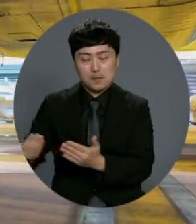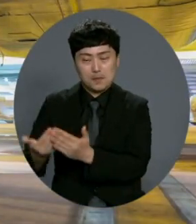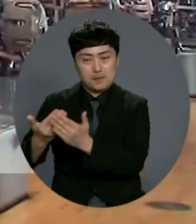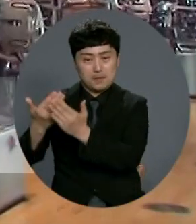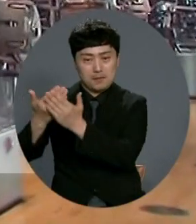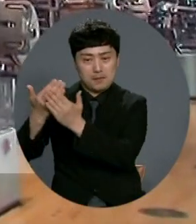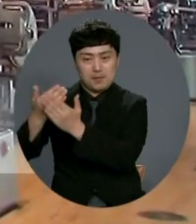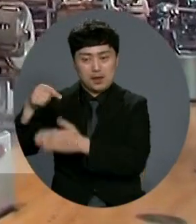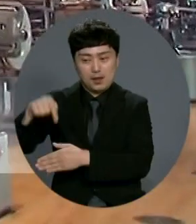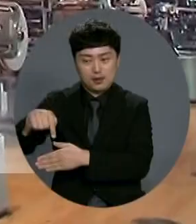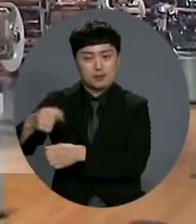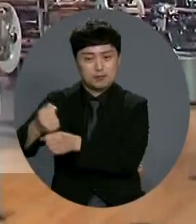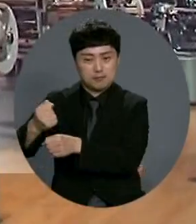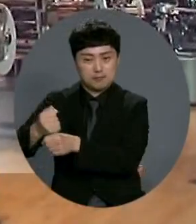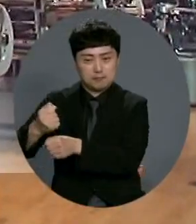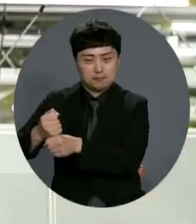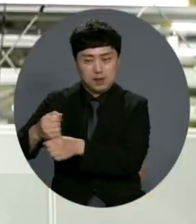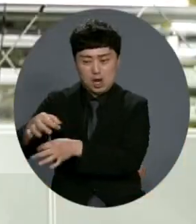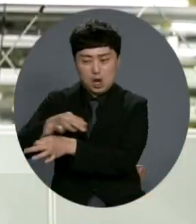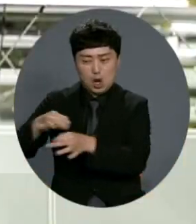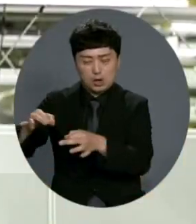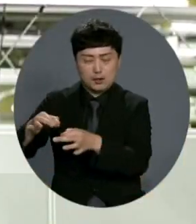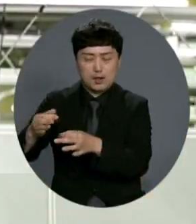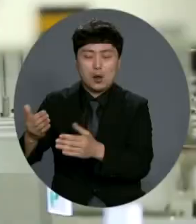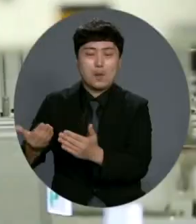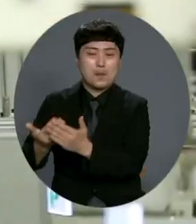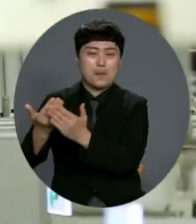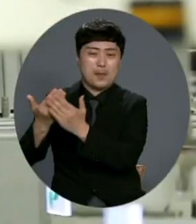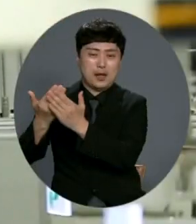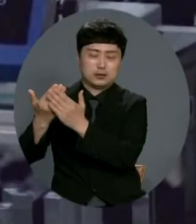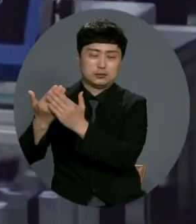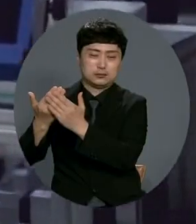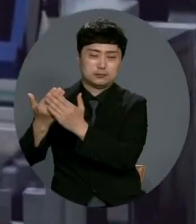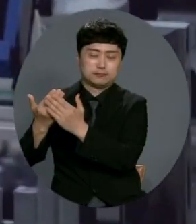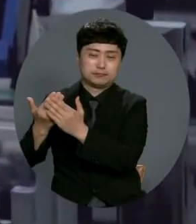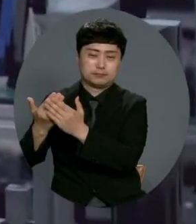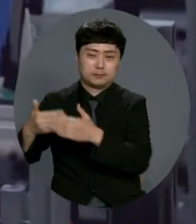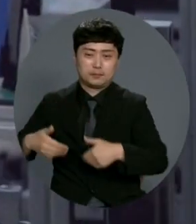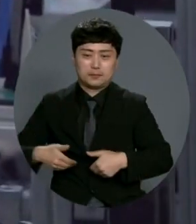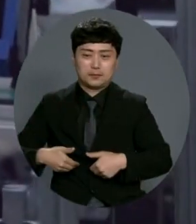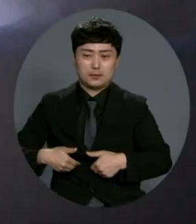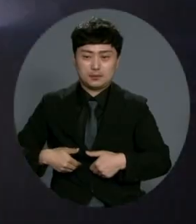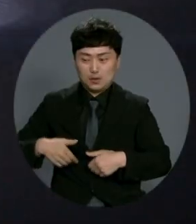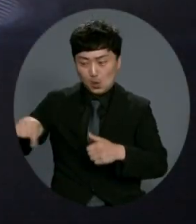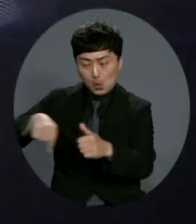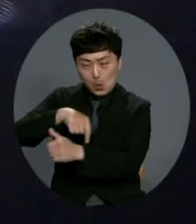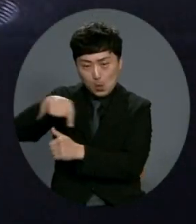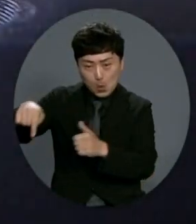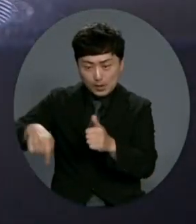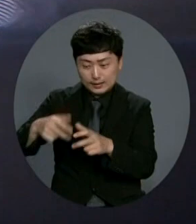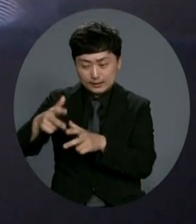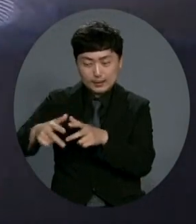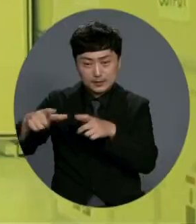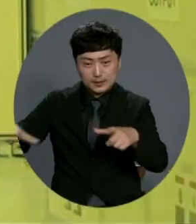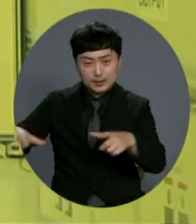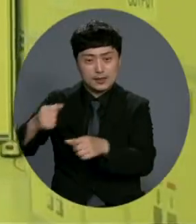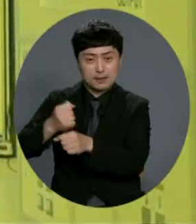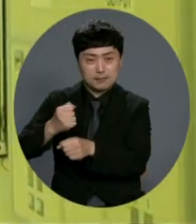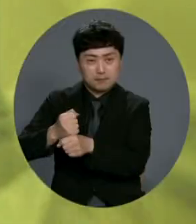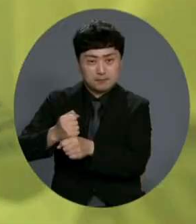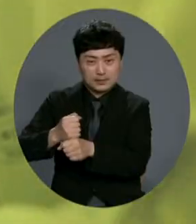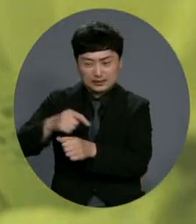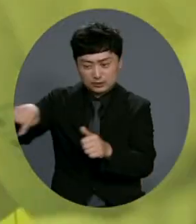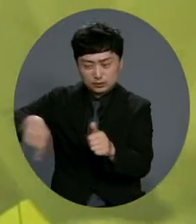신공항 경제권을 형성해 경제 도약을 꿈꾸고 있습니다. 공항 주변에는 공항 산업단지를 조성해